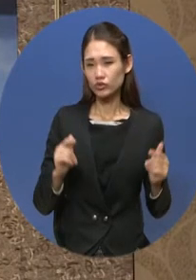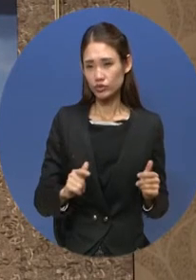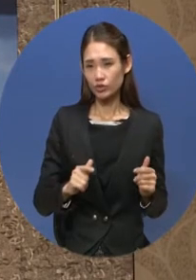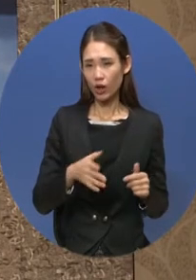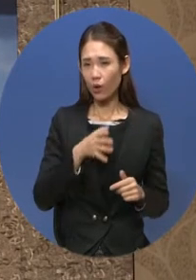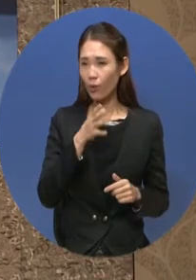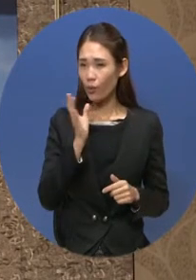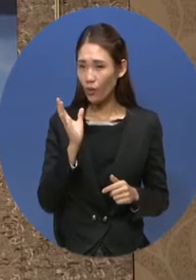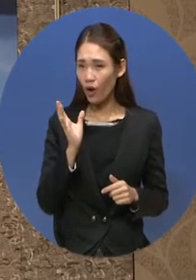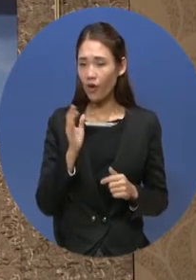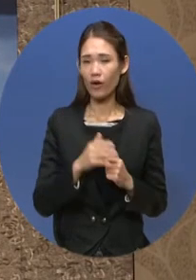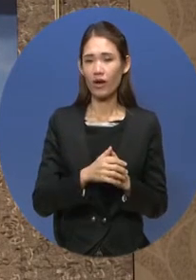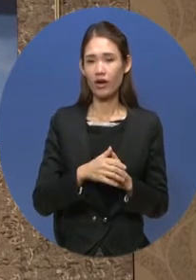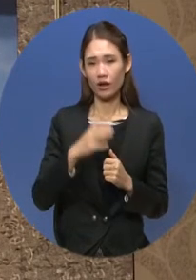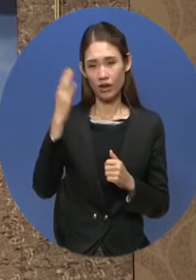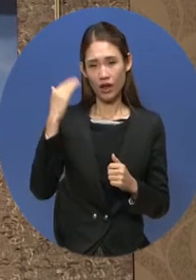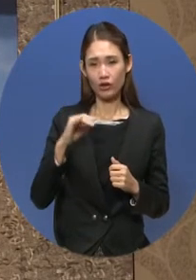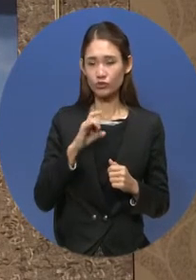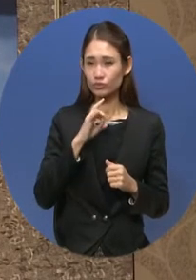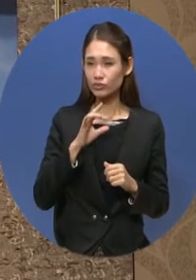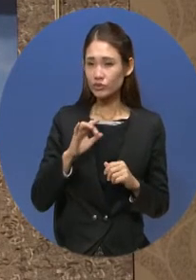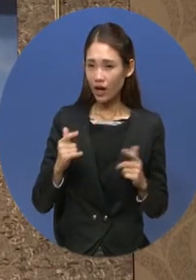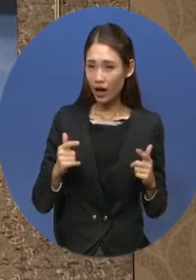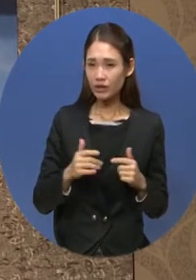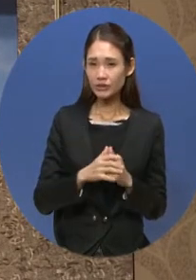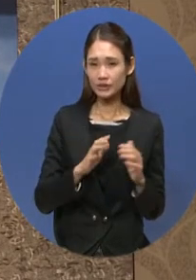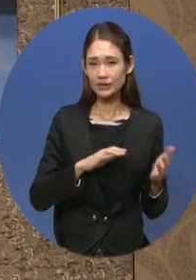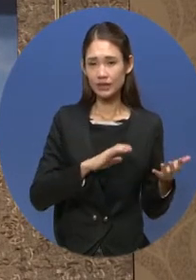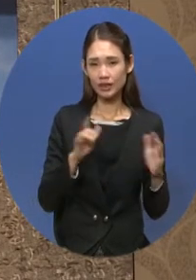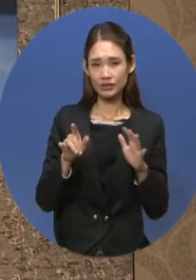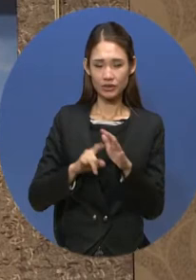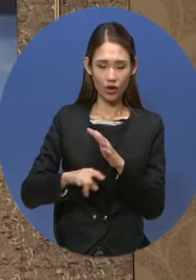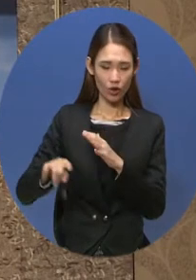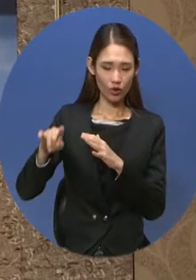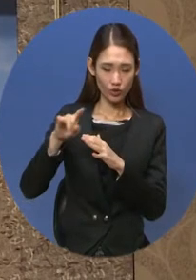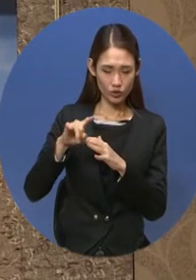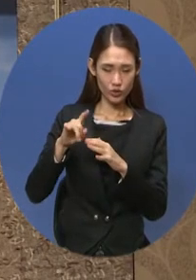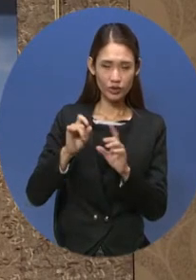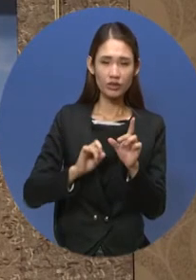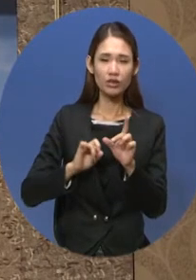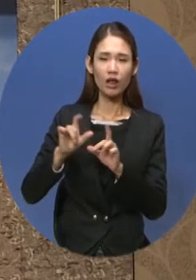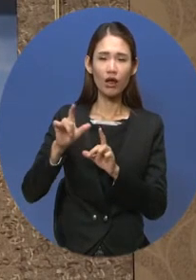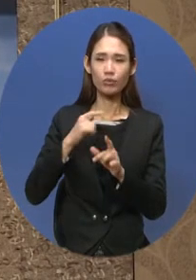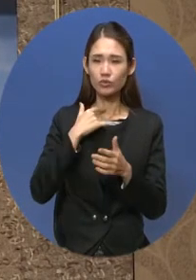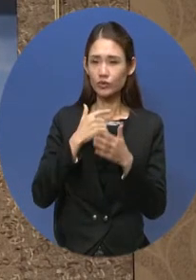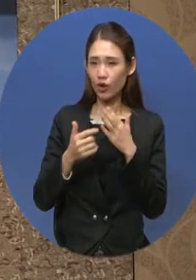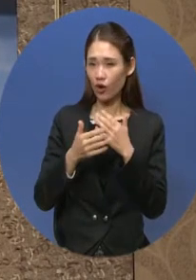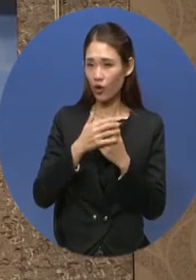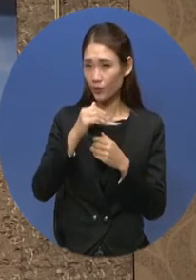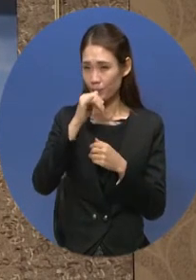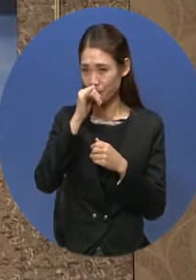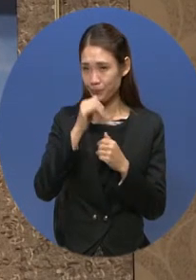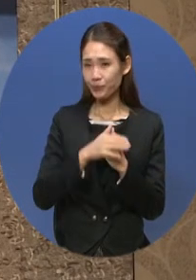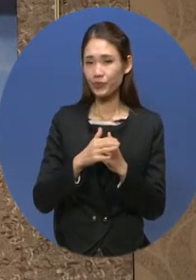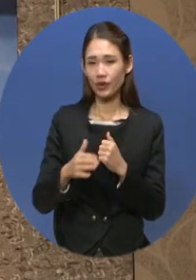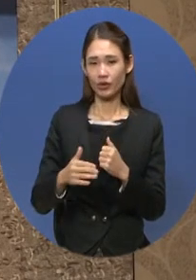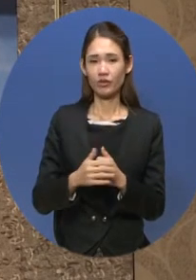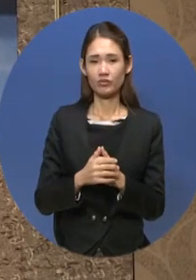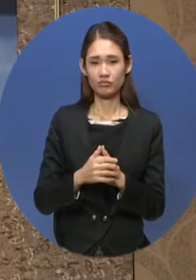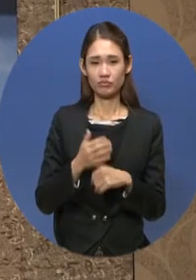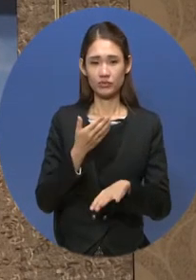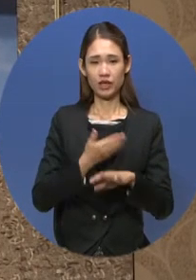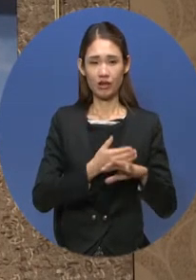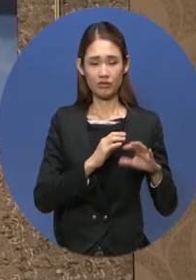우리 대한민국만이 겪는 건 아니고 네. 세계 선진국으로 들어가는 그 나라들은 다 겪는 문제이기는 해요. 그렇죠. 그런데